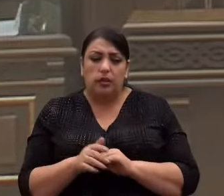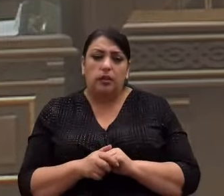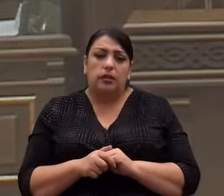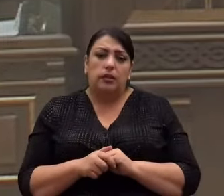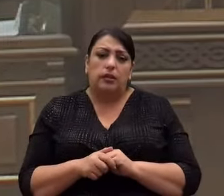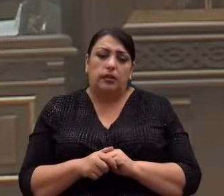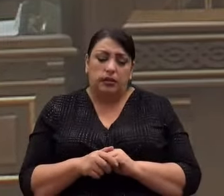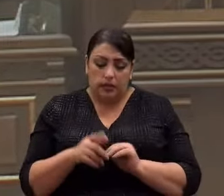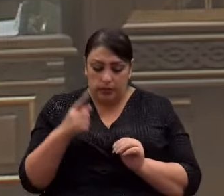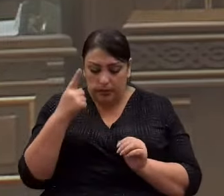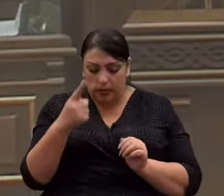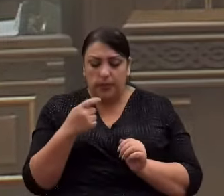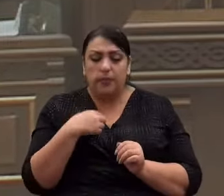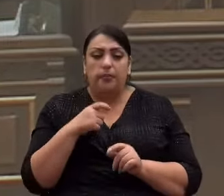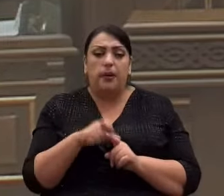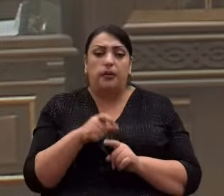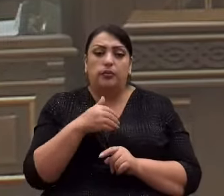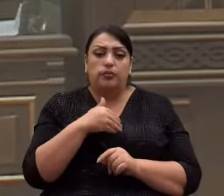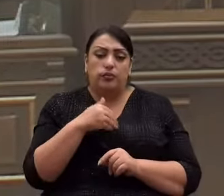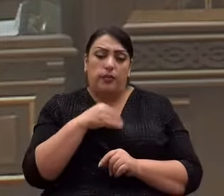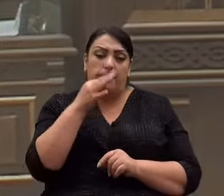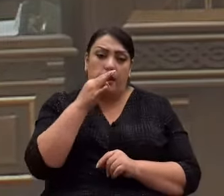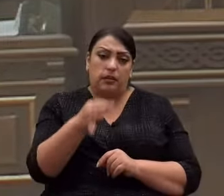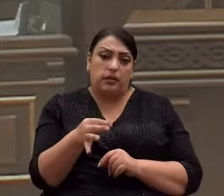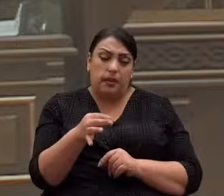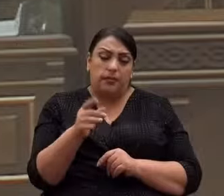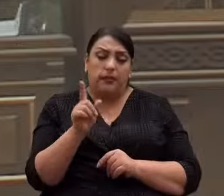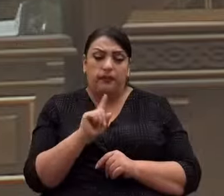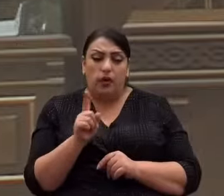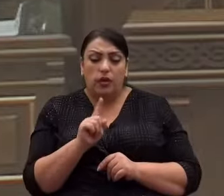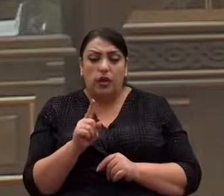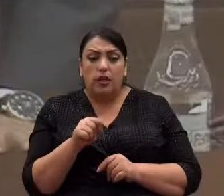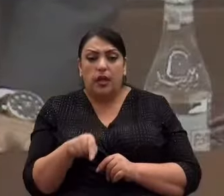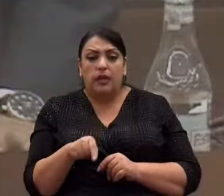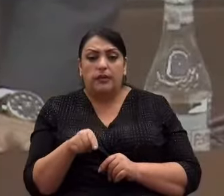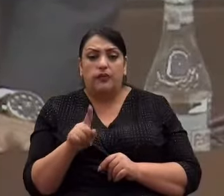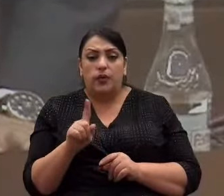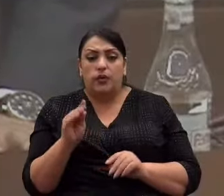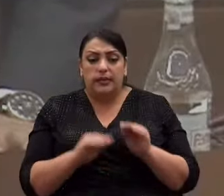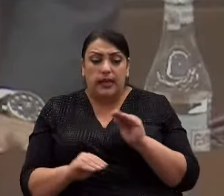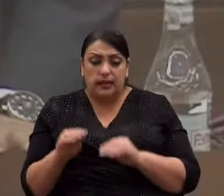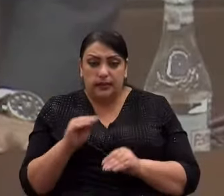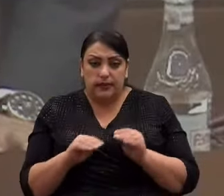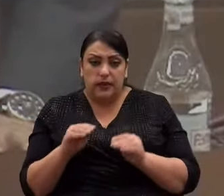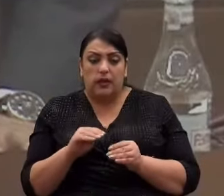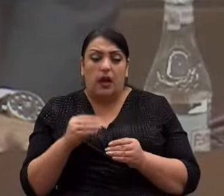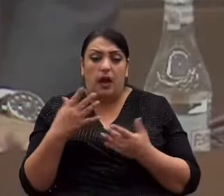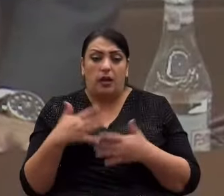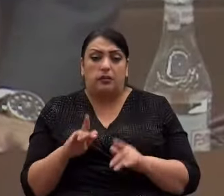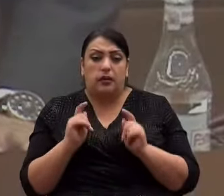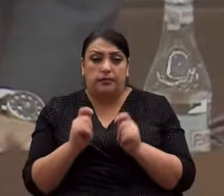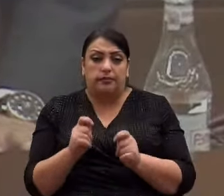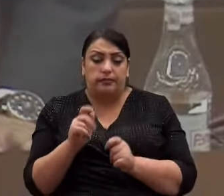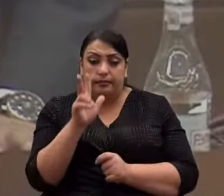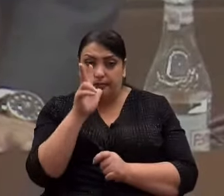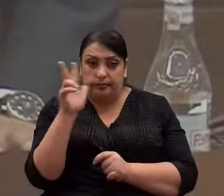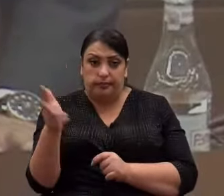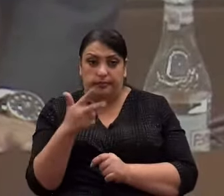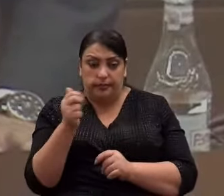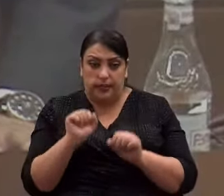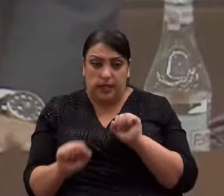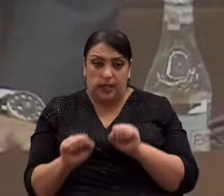բայց մի բան ես ուզում եմ արձանագրեմ որ այս կառույցը որ ստեղծվել է եւ դուք նշանակվել եք արդեն 3 տարեկան եք դառնում այդ կառույցի